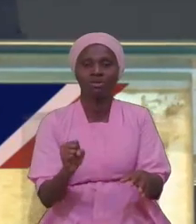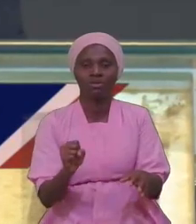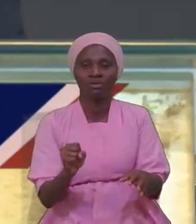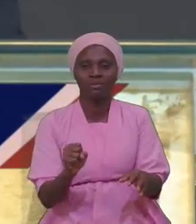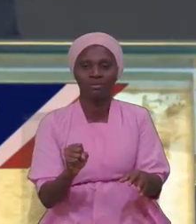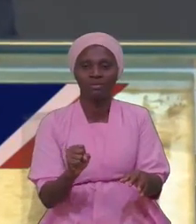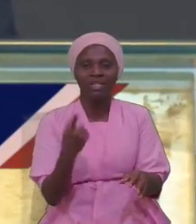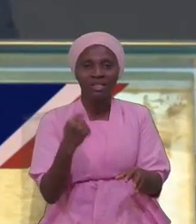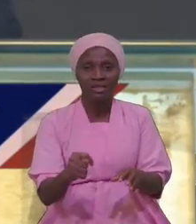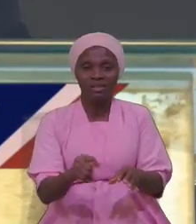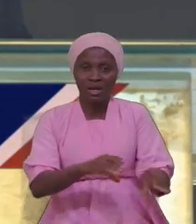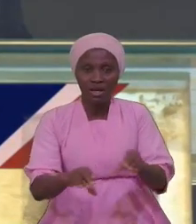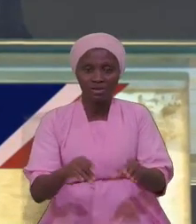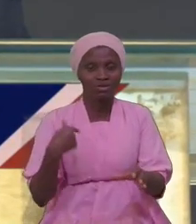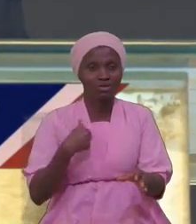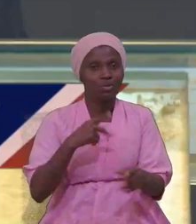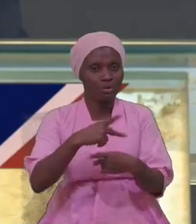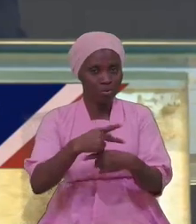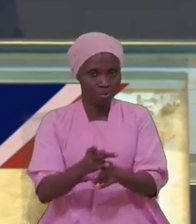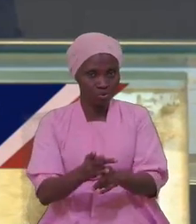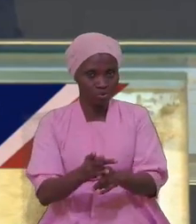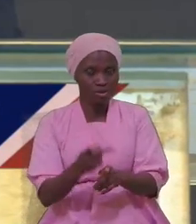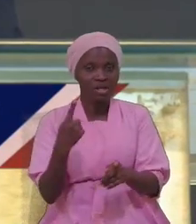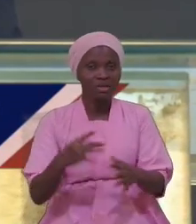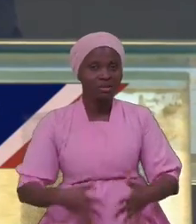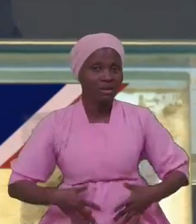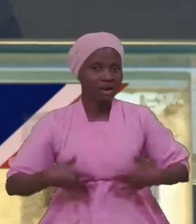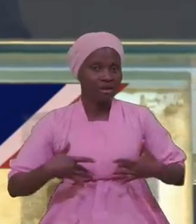que nous produisons, la vie que nous menons,